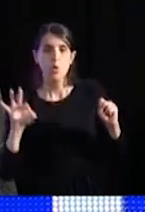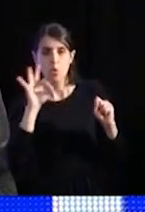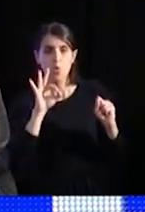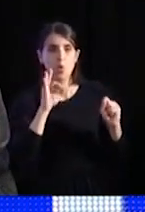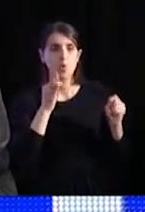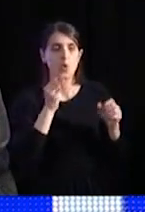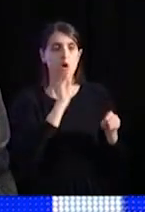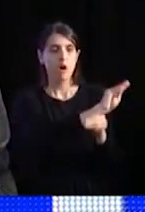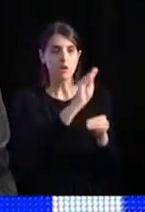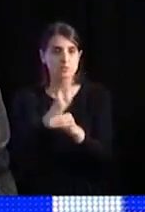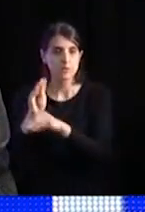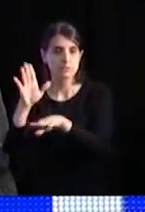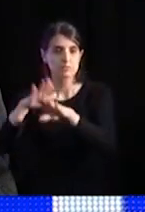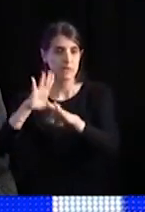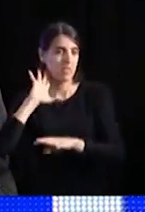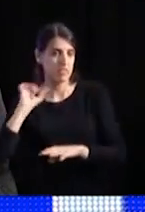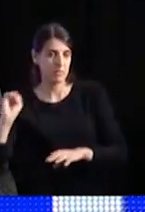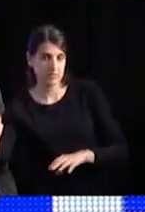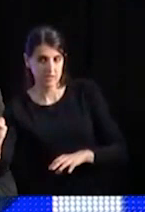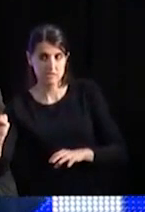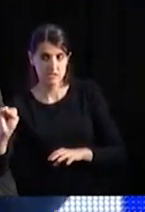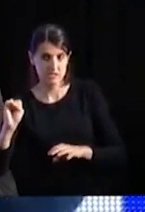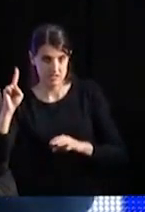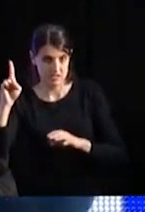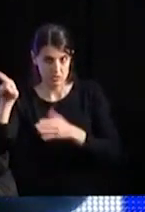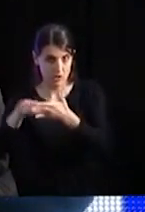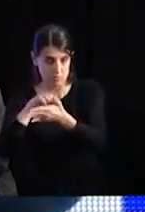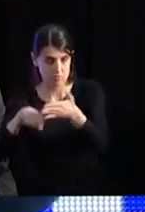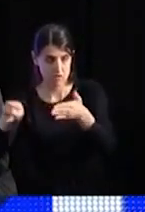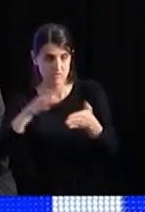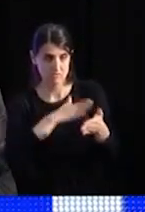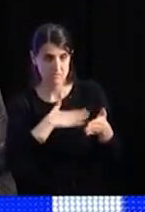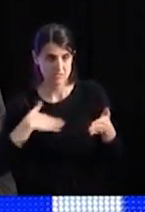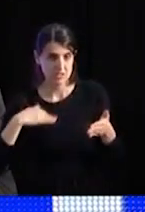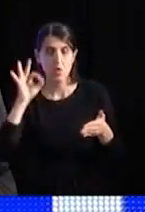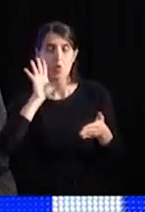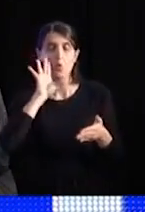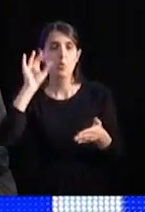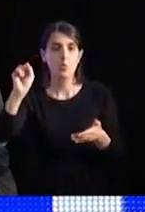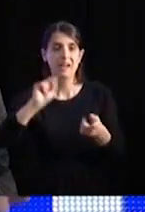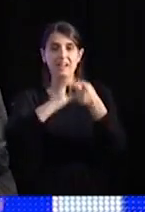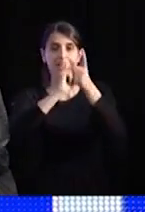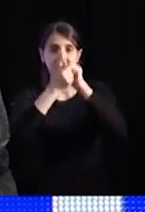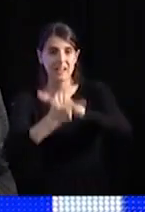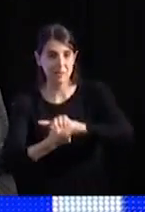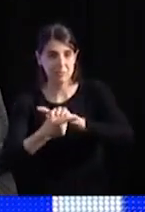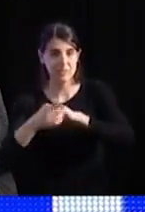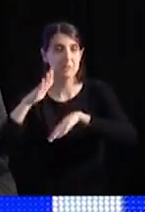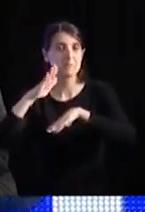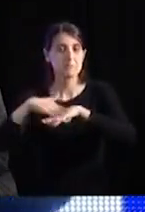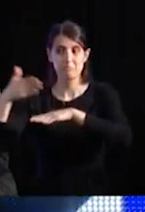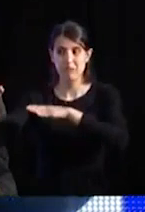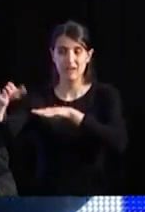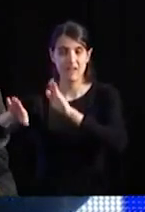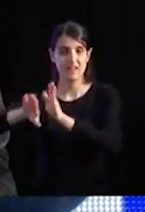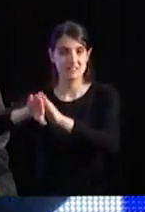a dependència? A bloquejar què? A bloquejar un govern del canvi que obri la porta a l'extrema dreta a Madrid? És això